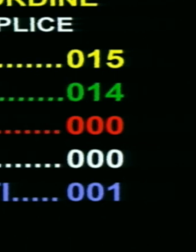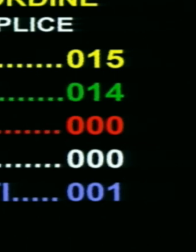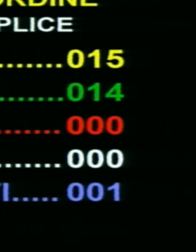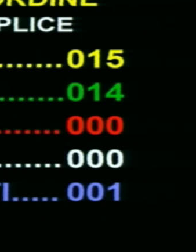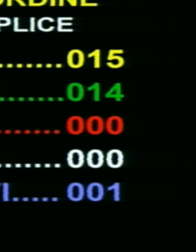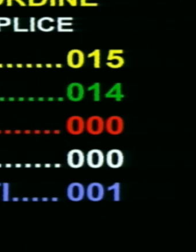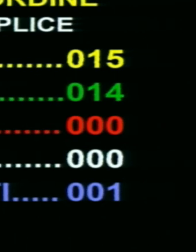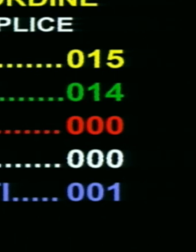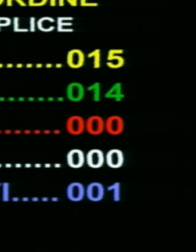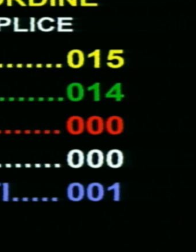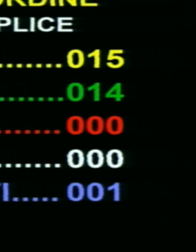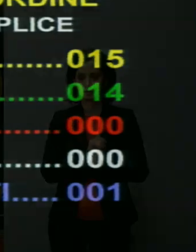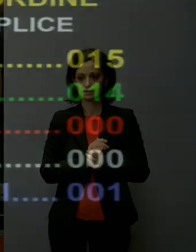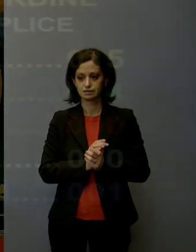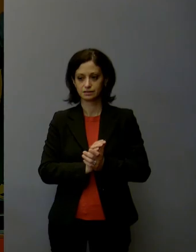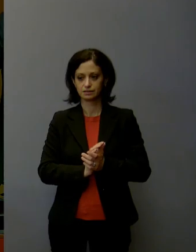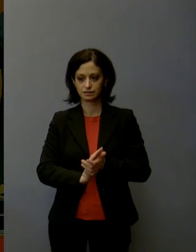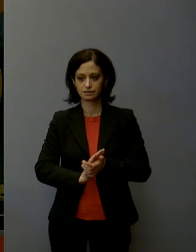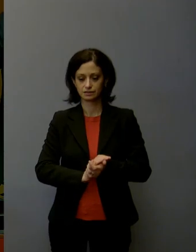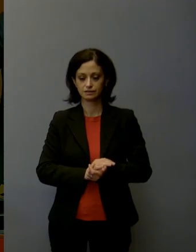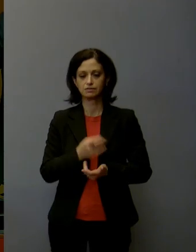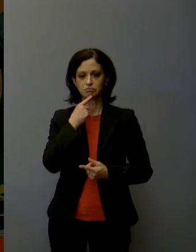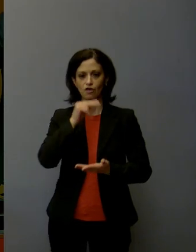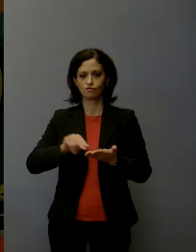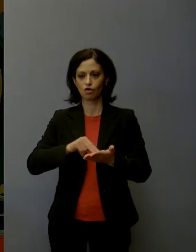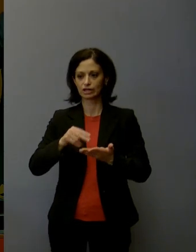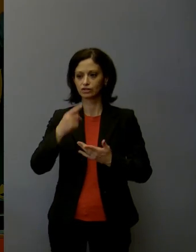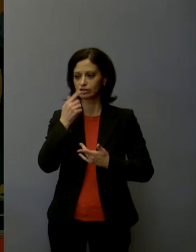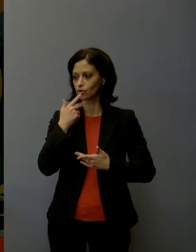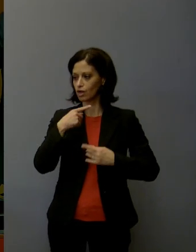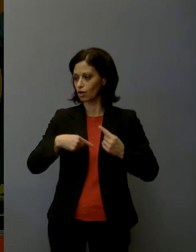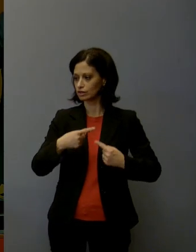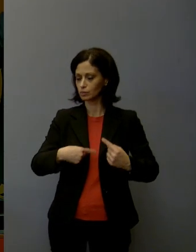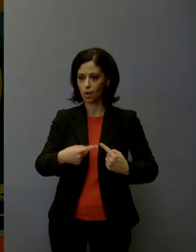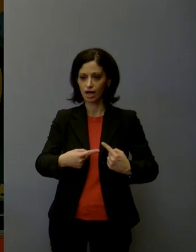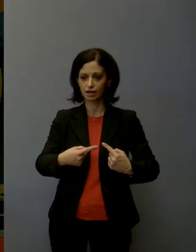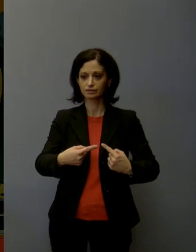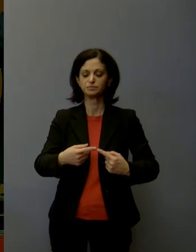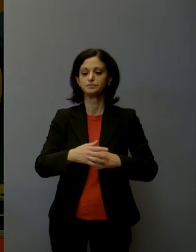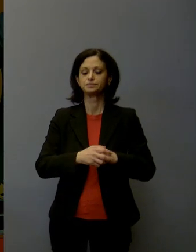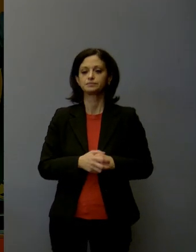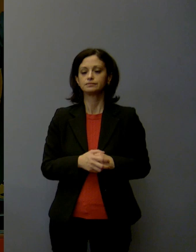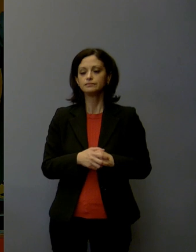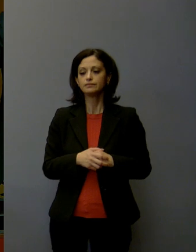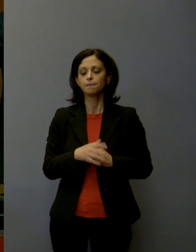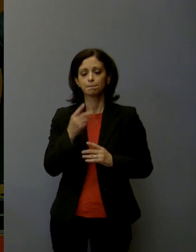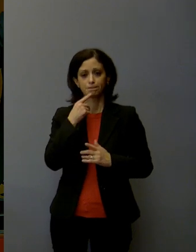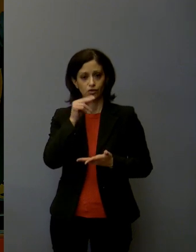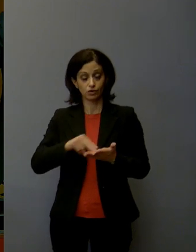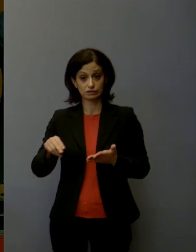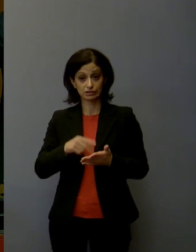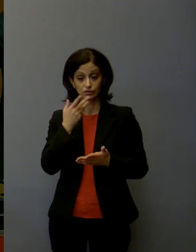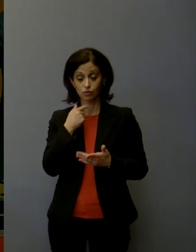ho votato ho votato per chi vuol continuare per chi vuole allora per chi vuol continuare